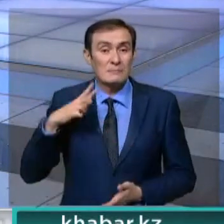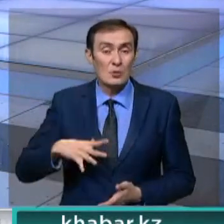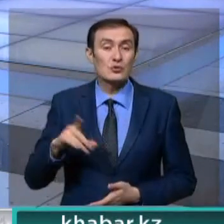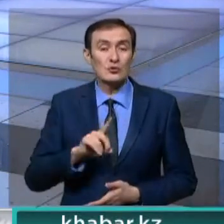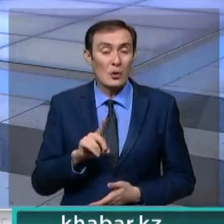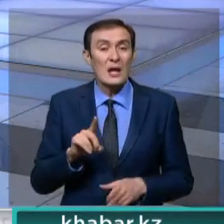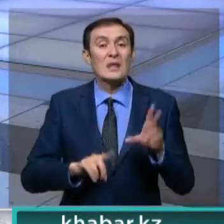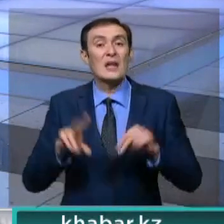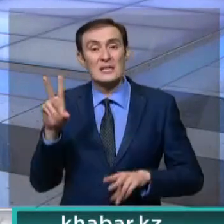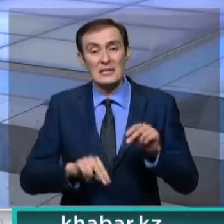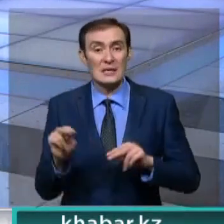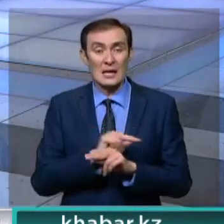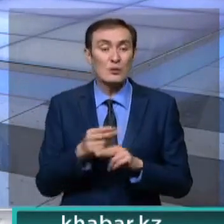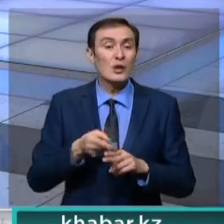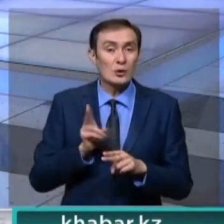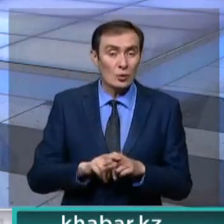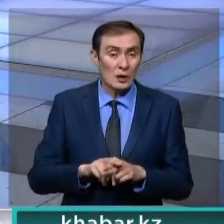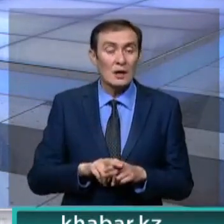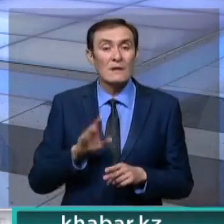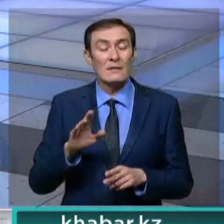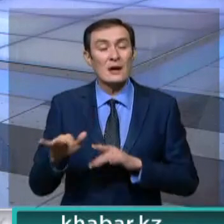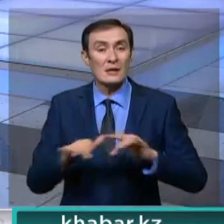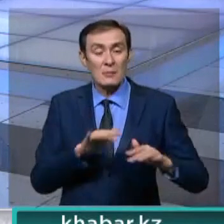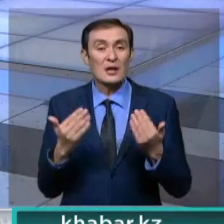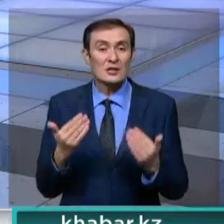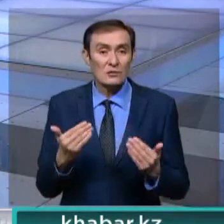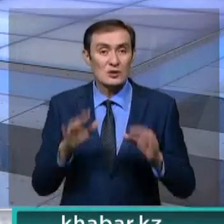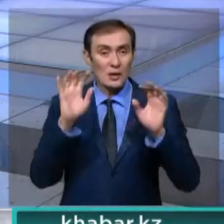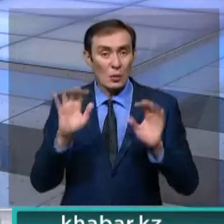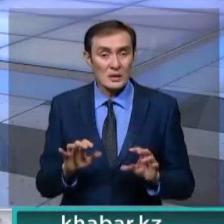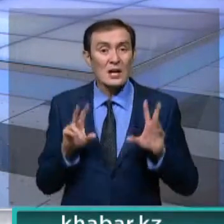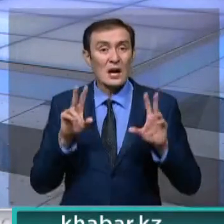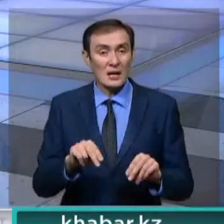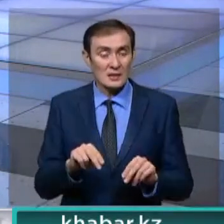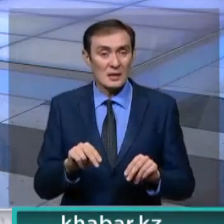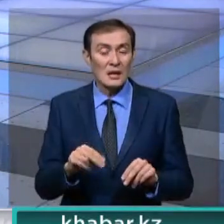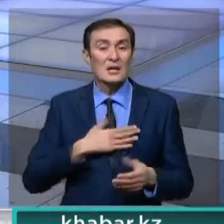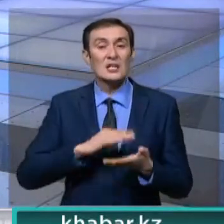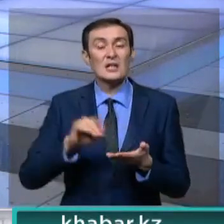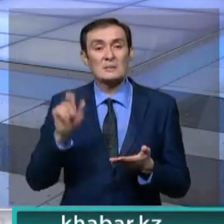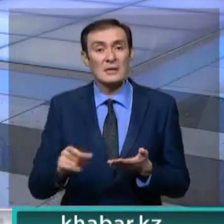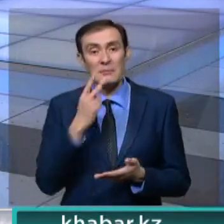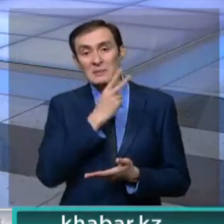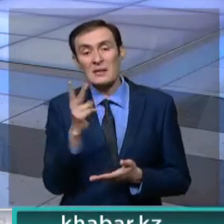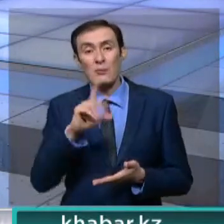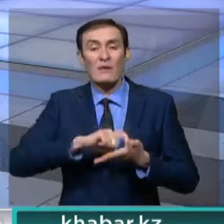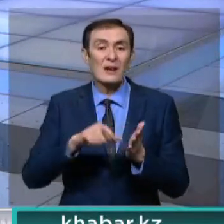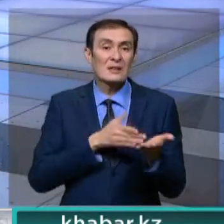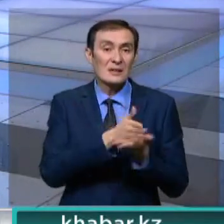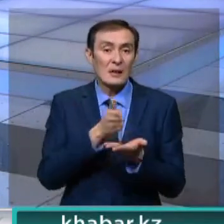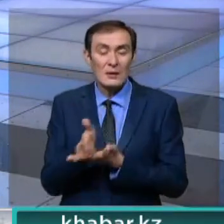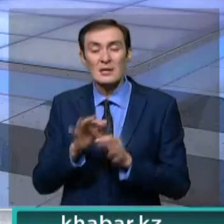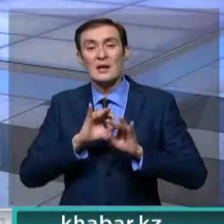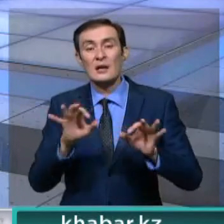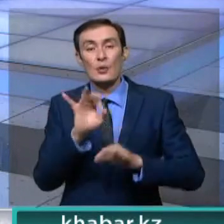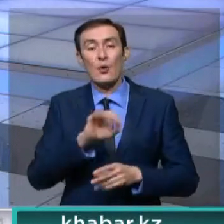лишь надеяться на ремонт, который полагается в рамках действующей законной гарантии. Вячеслав Ветлугин прошелся по квартирам и готов рассказать